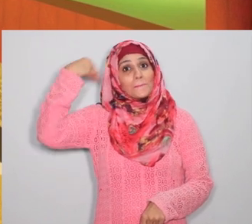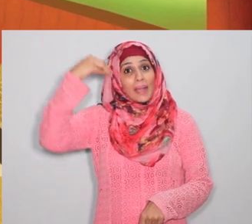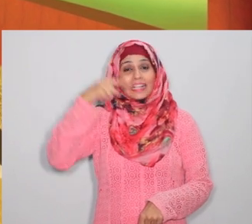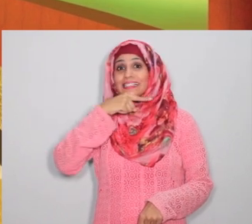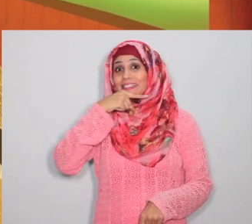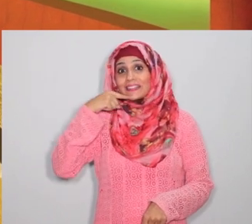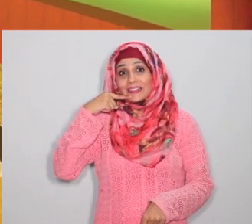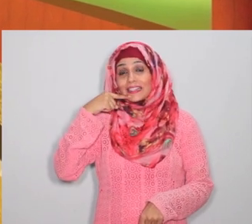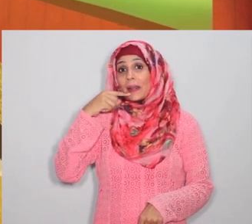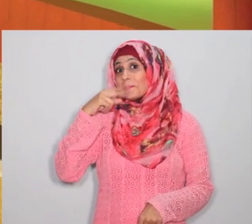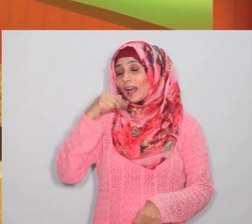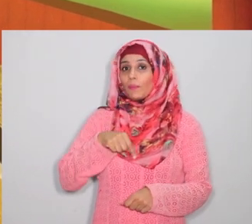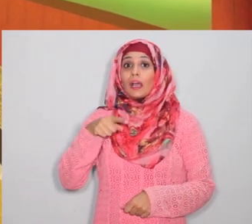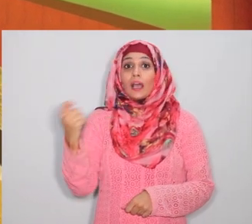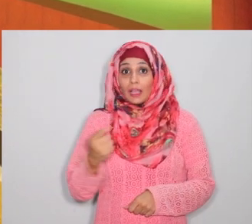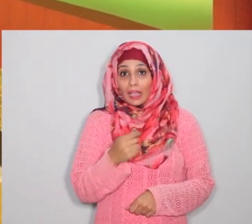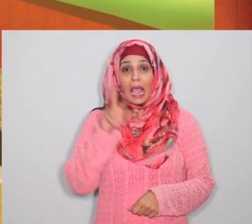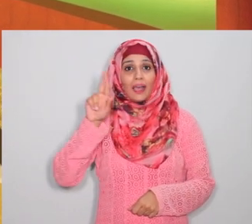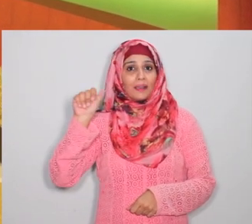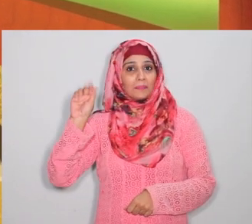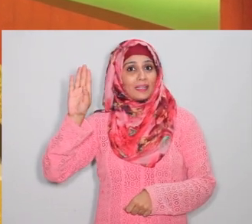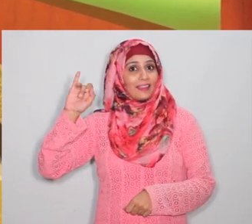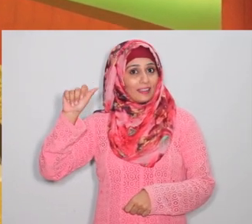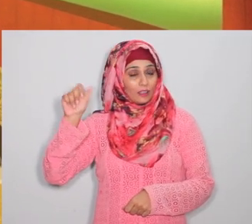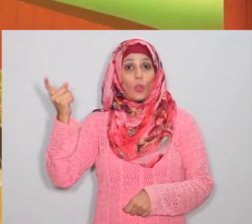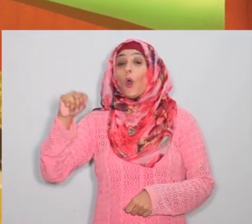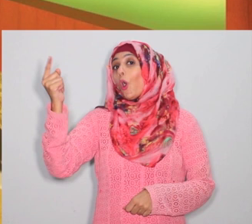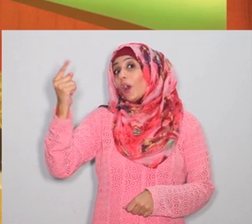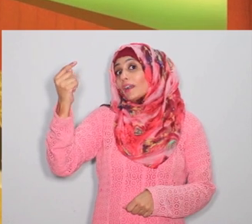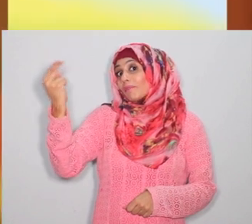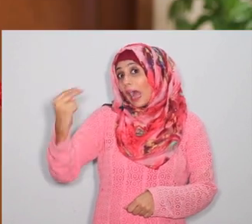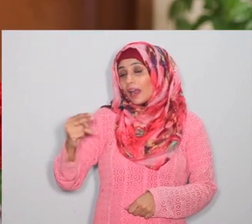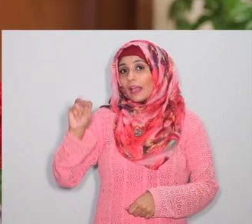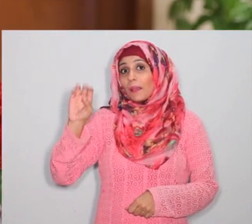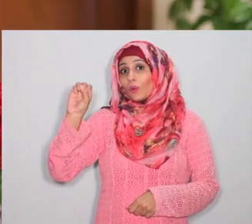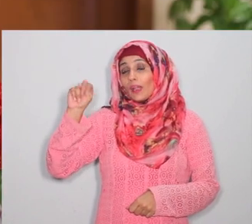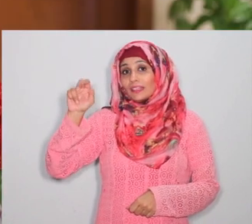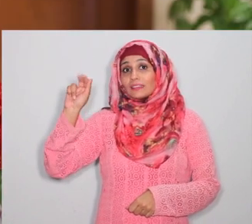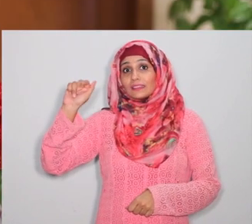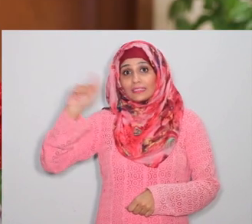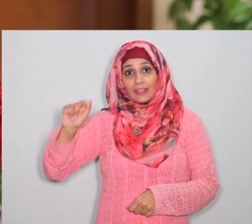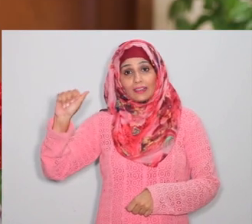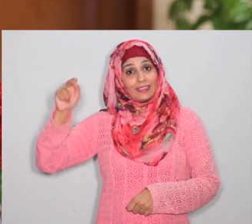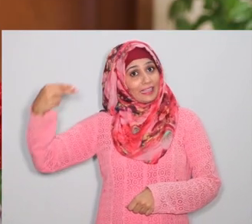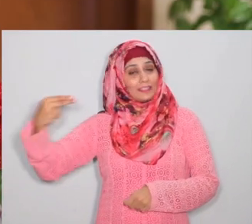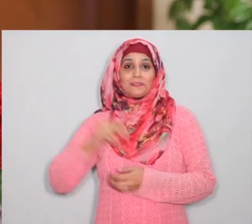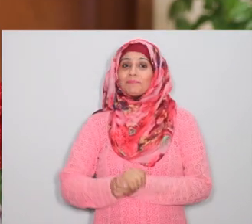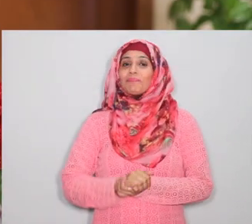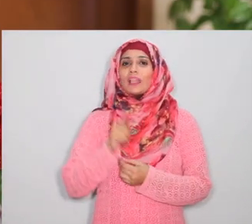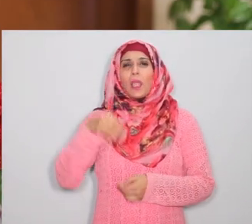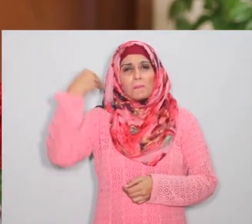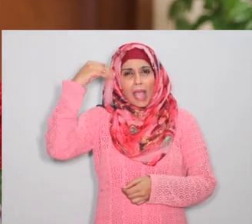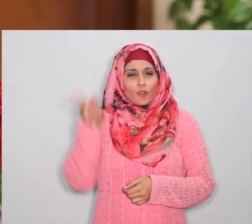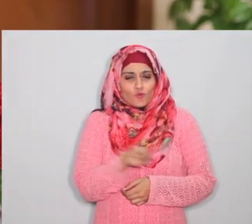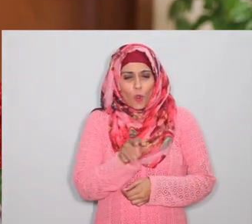नोनी जिसकी मिसाल में हरा दिया वहीं और मुसव्विर है मुझे ना रुके और यह जो है मोनी और नोनी यह